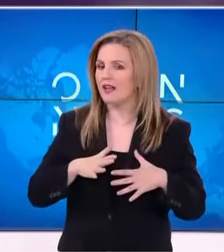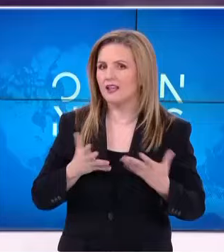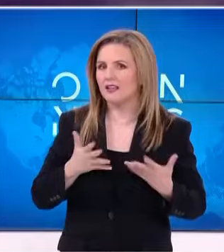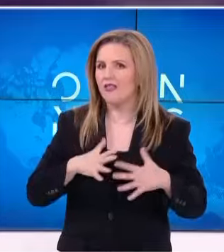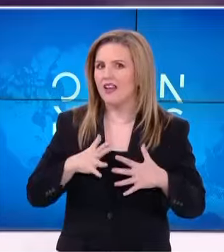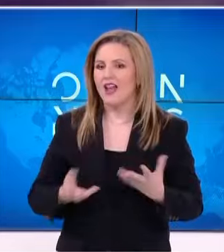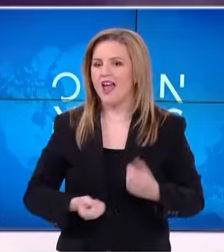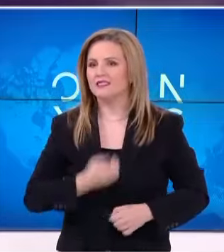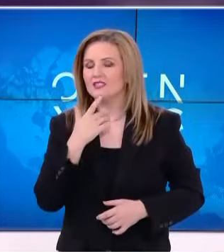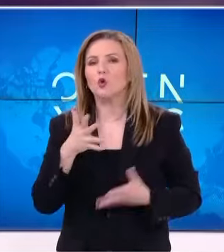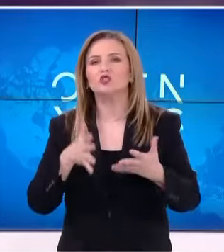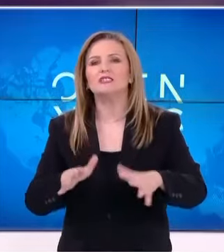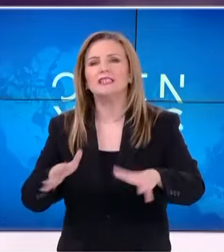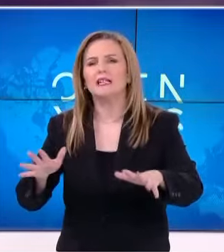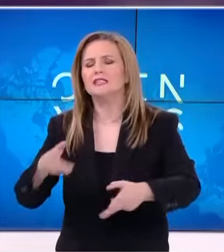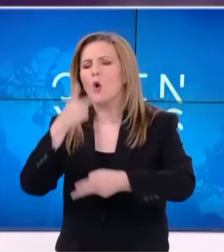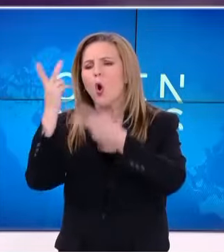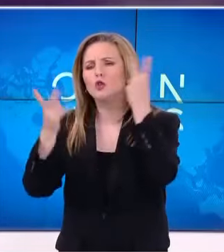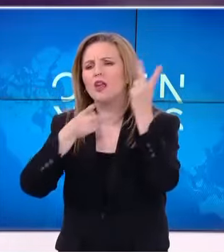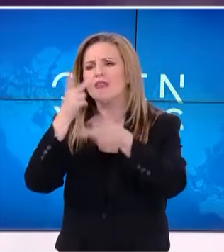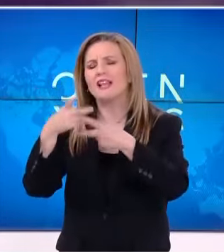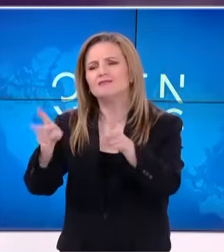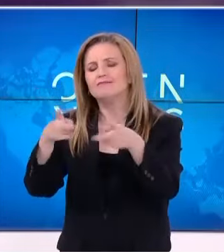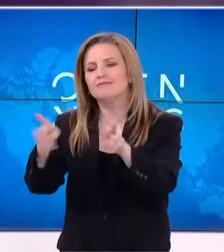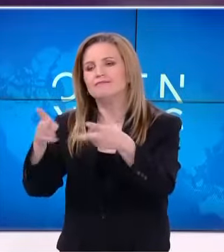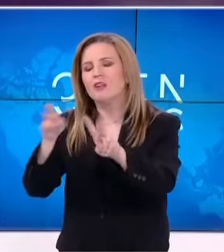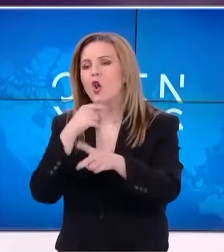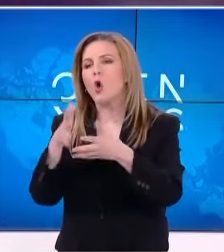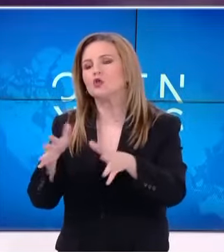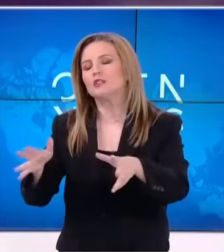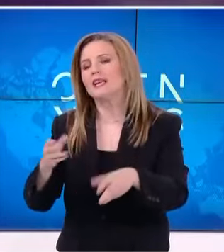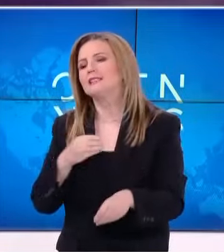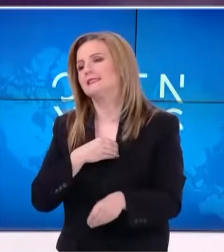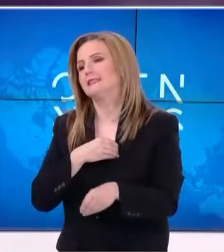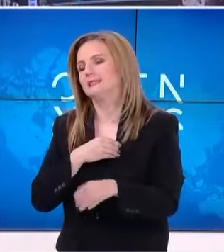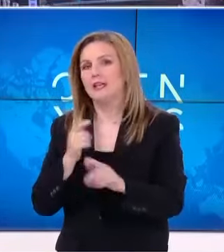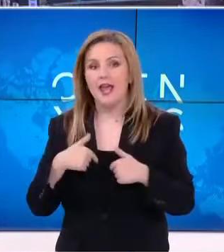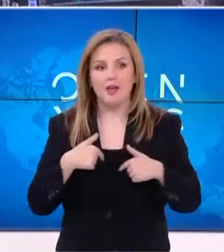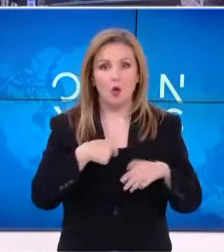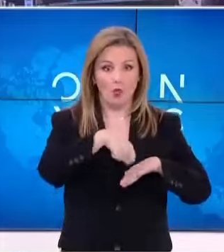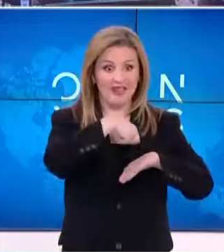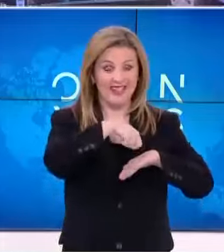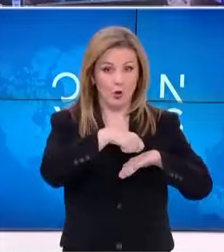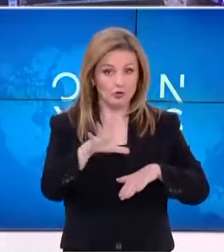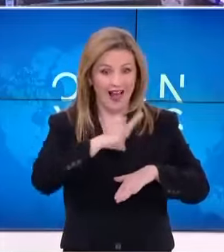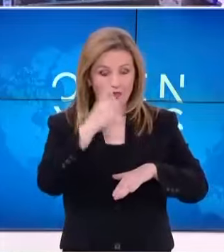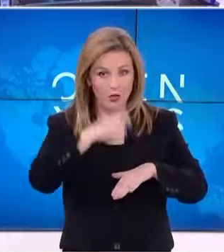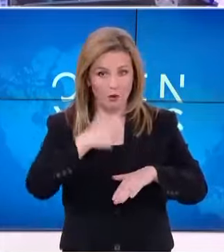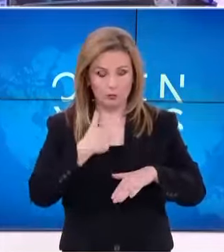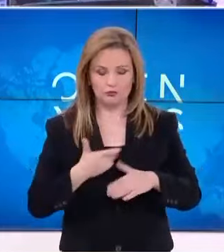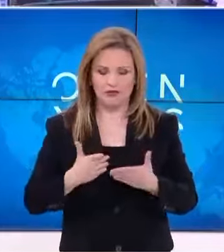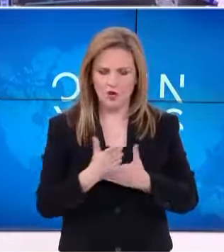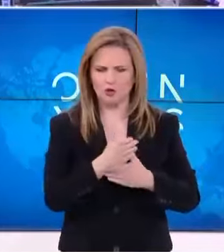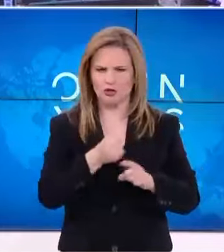την αίσθηση ότι οι συγγενείς μπορούν να λένε ότι θέλουν επειδή είναι συγγενείς εγώ λοιπόν ως δικηγόρος αλλά και ως άνθρωπος που μάχομαι για